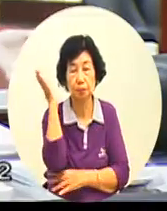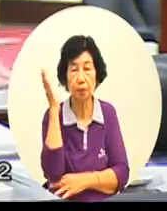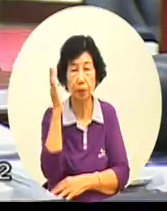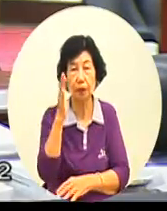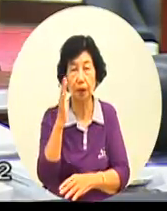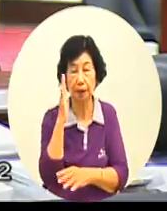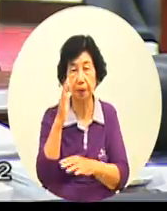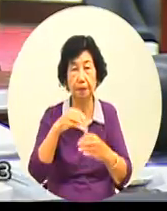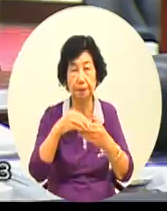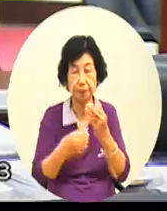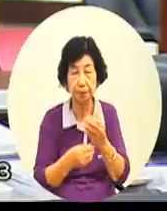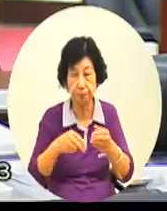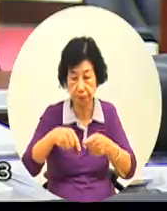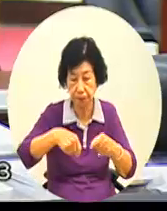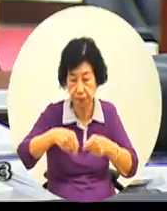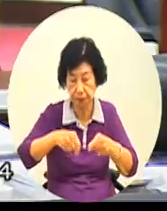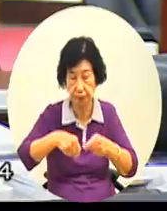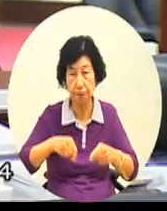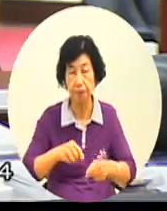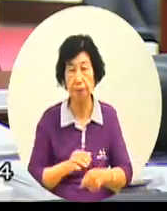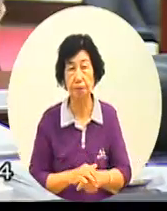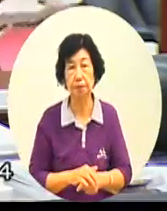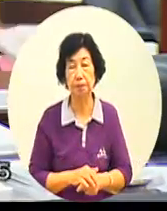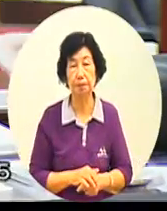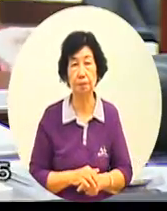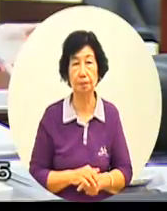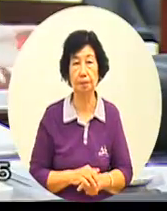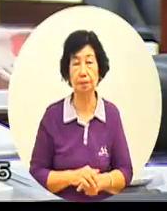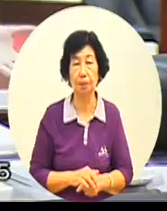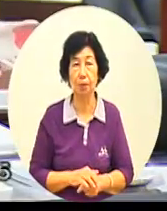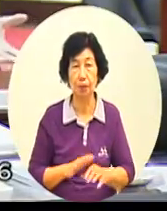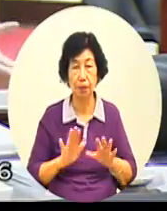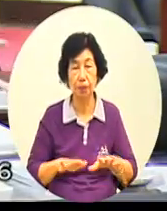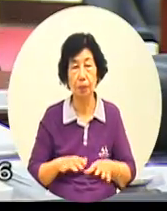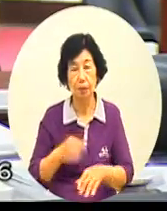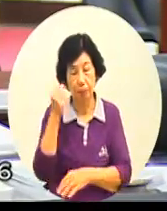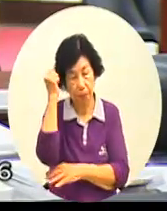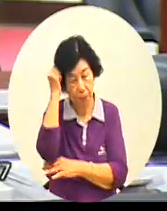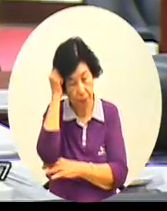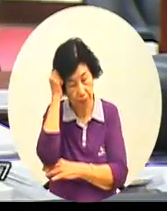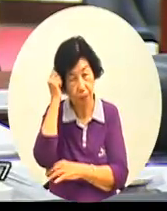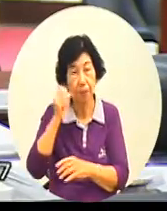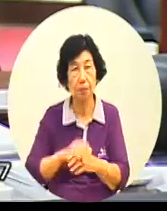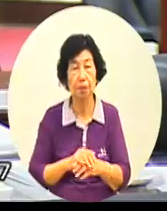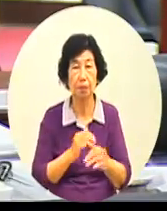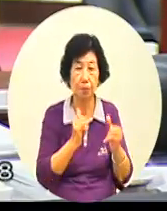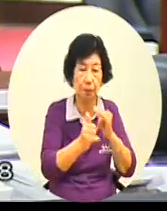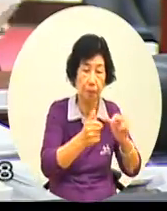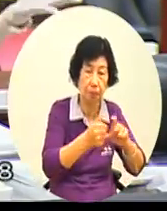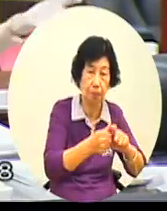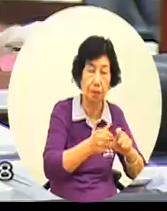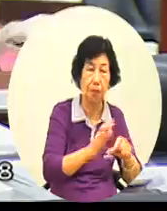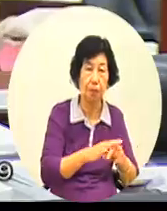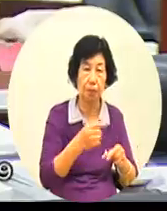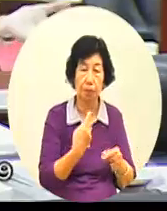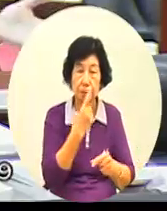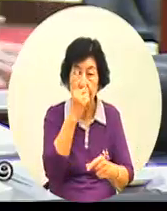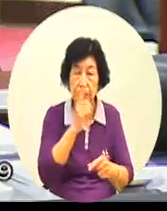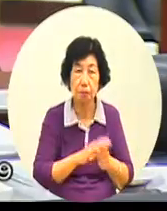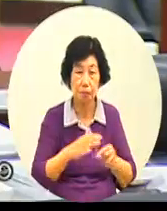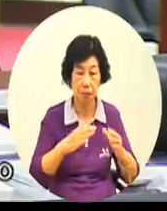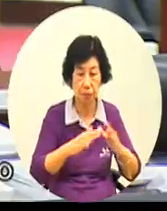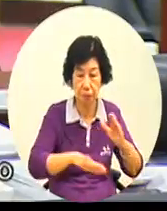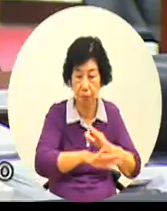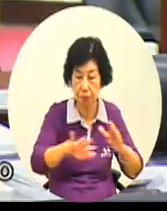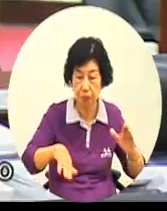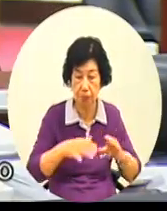需要，比方说他今天是一个居住在社区里单身的人，也许他没有家庭的成员，或